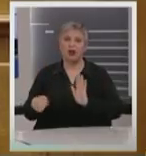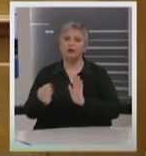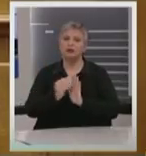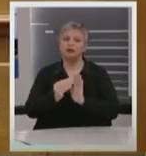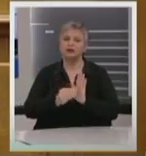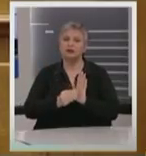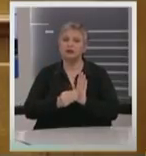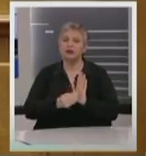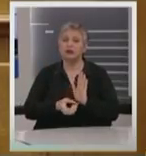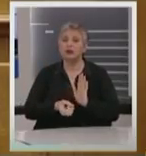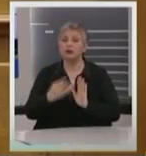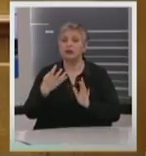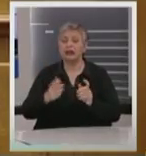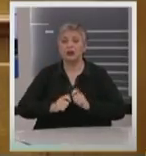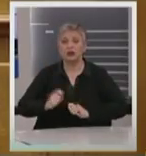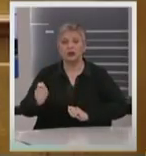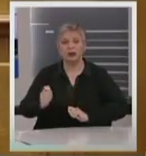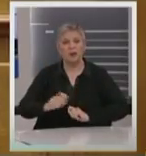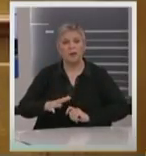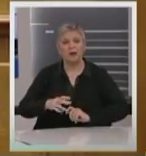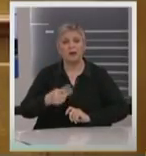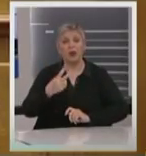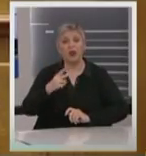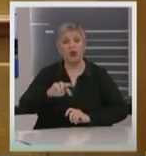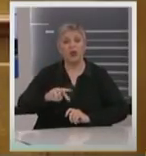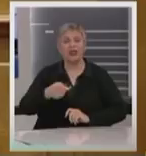μέτρα ύψους σχεδόν 2 δισεκατομμυρίων ευρώ.